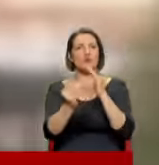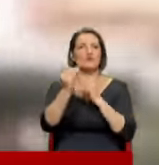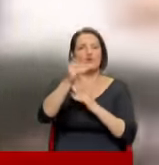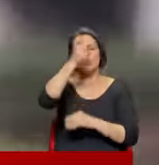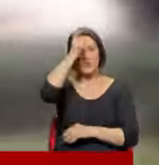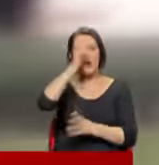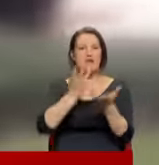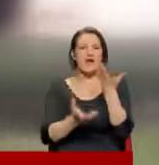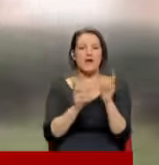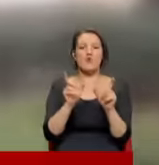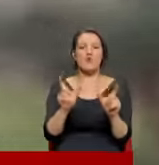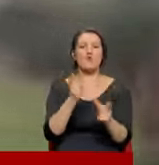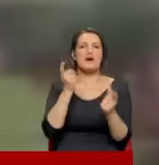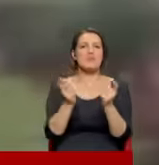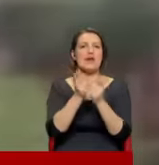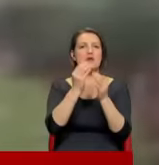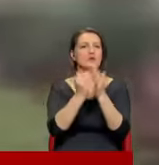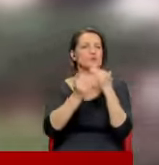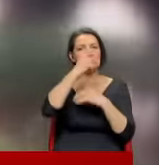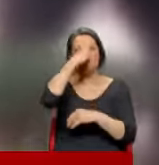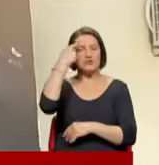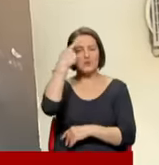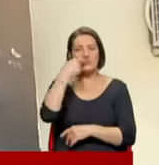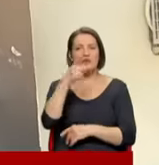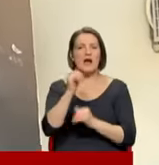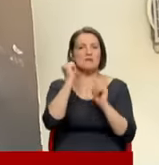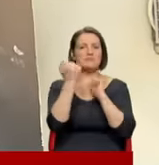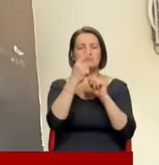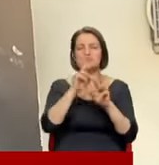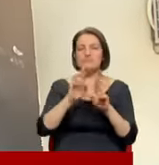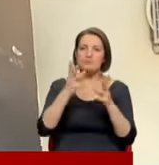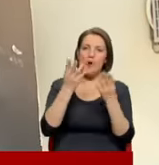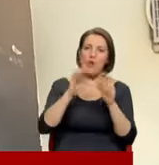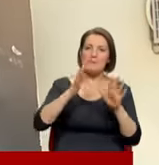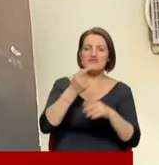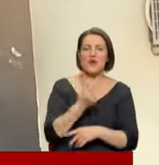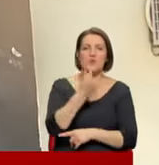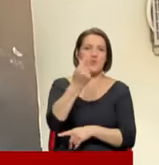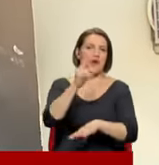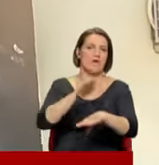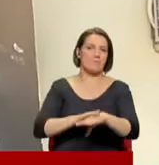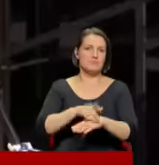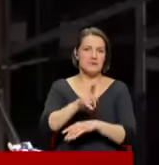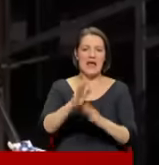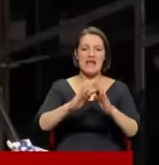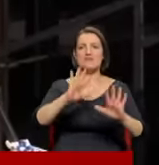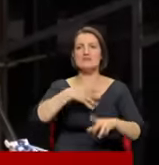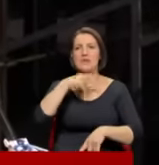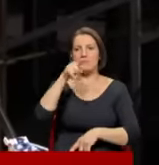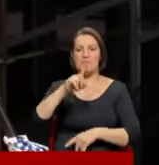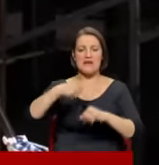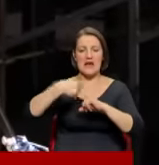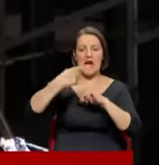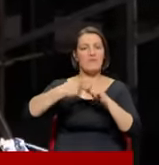Türkiye Yangından Korunma Derneği yüksek ısı nedeniyle kolon ve kirişlerde hasar oluşabileceği uyarısında bulunmuştu. Ev sahipleri de bir